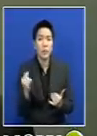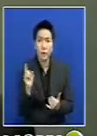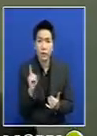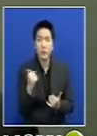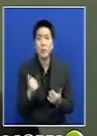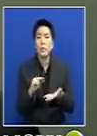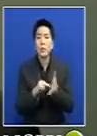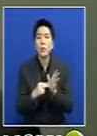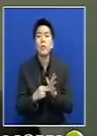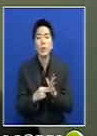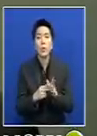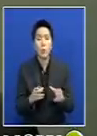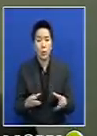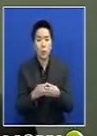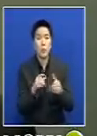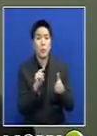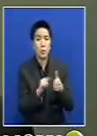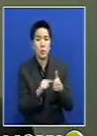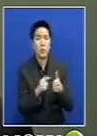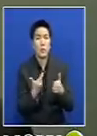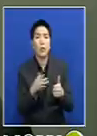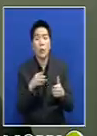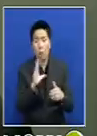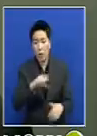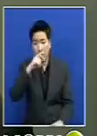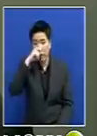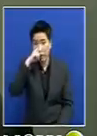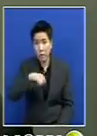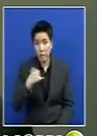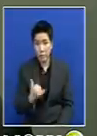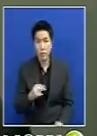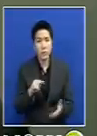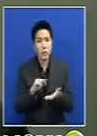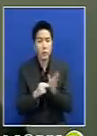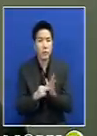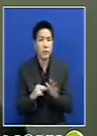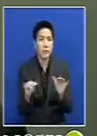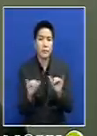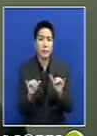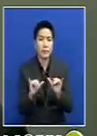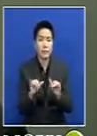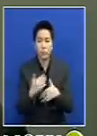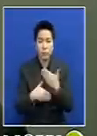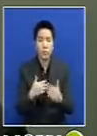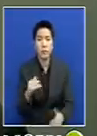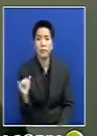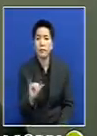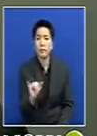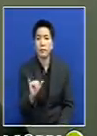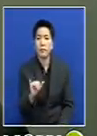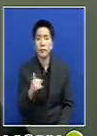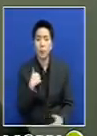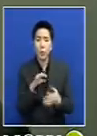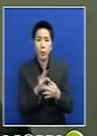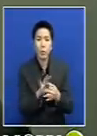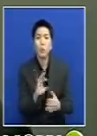ก็ถือว่ากลุ่มอุดมการณ์หัวรุนแรงแบบสุดโต่งเนี่ยในเมืองไทยถือว่ายังไม่ได้มีความเคลื่อนไหวอะไรที่น่า